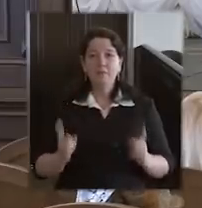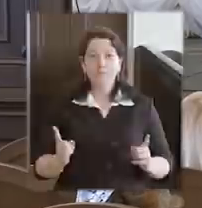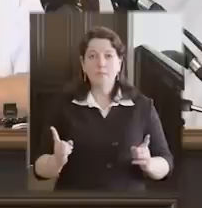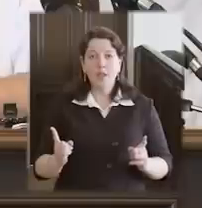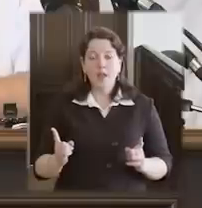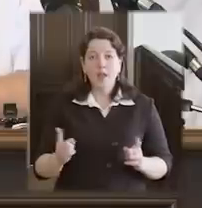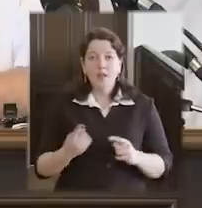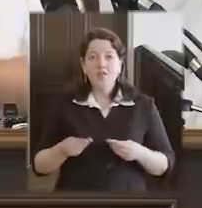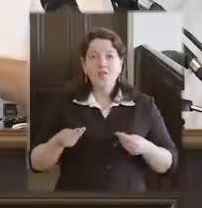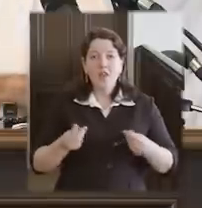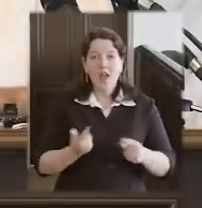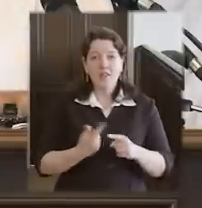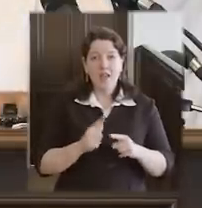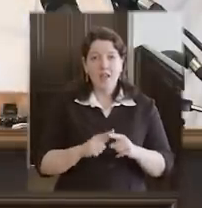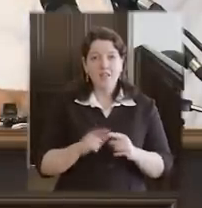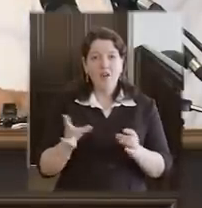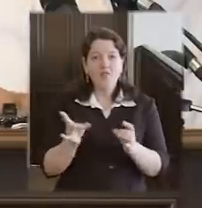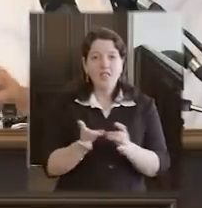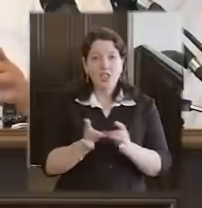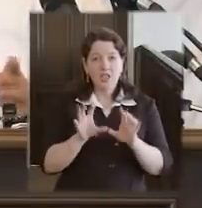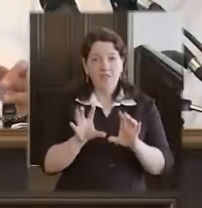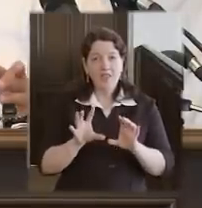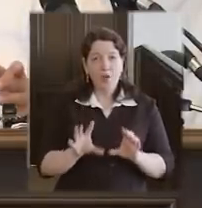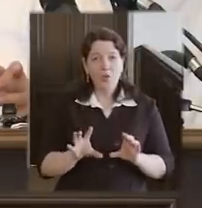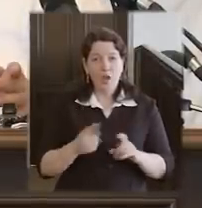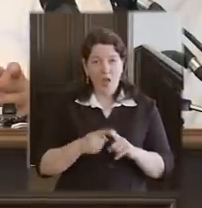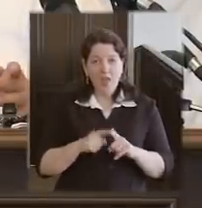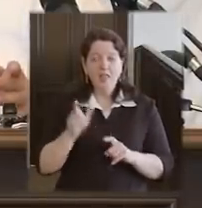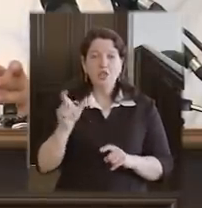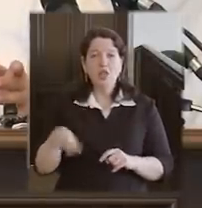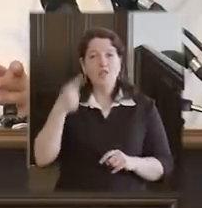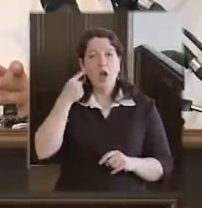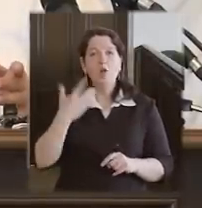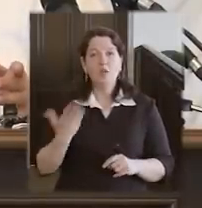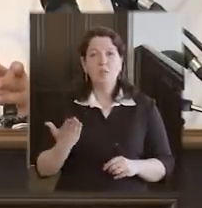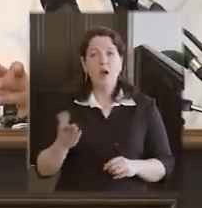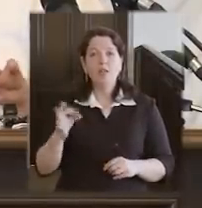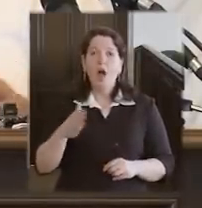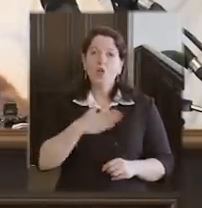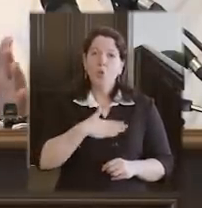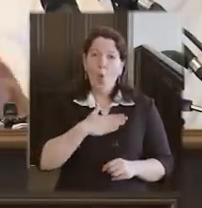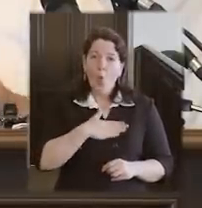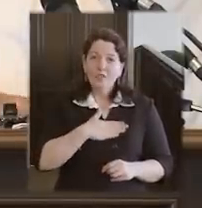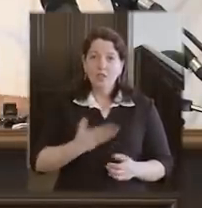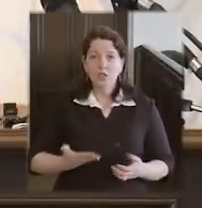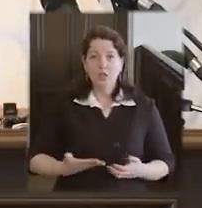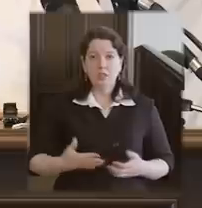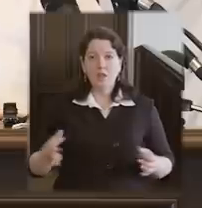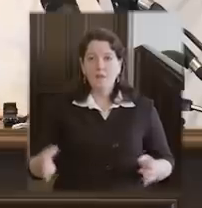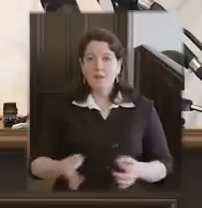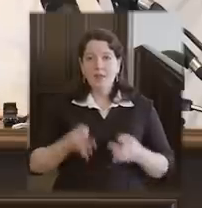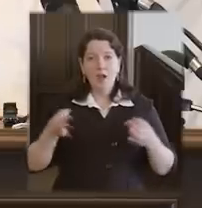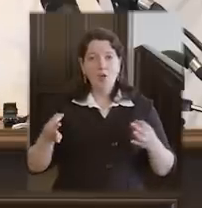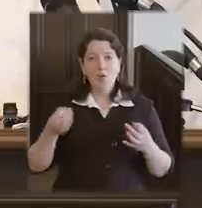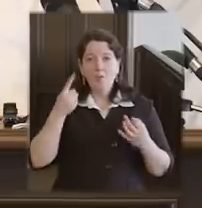действия. Вот это мы еще понимаем. А вот о законах духовной жизни никакого